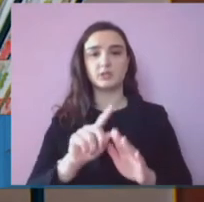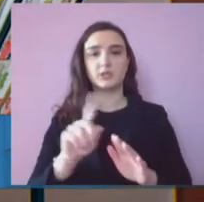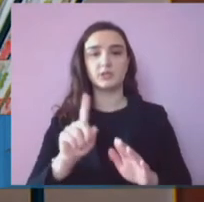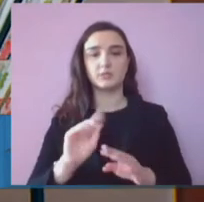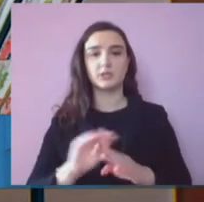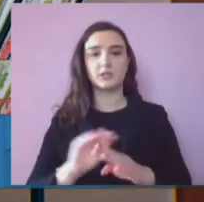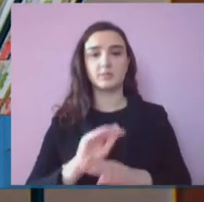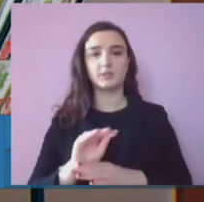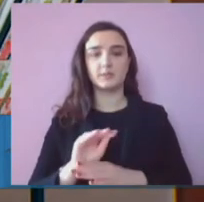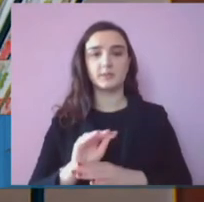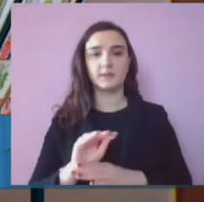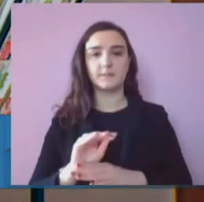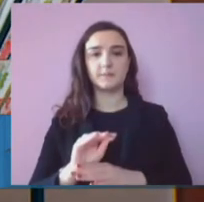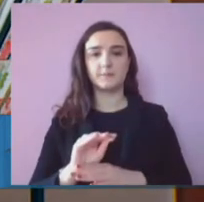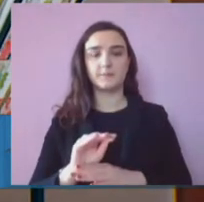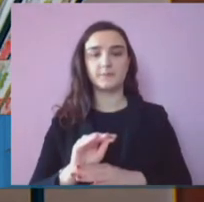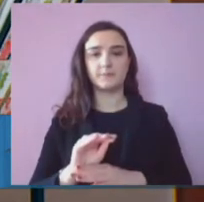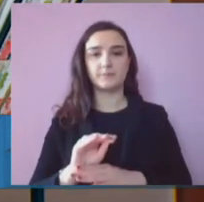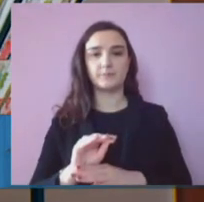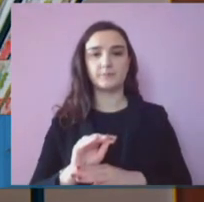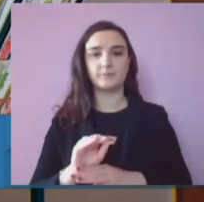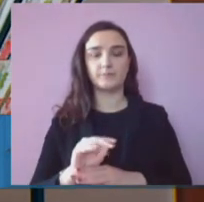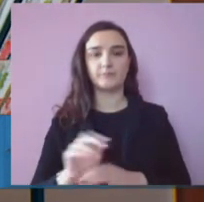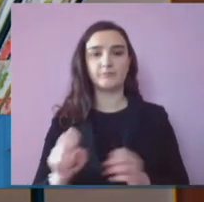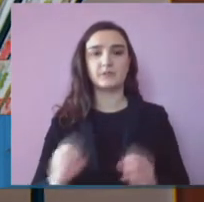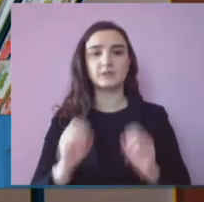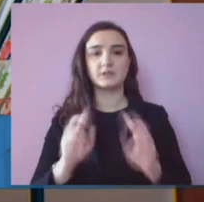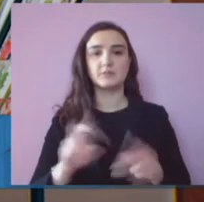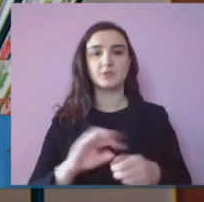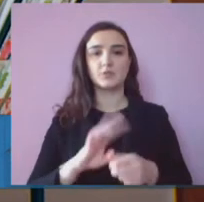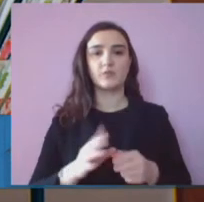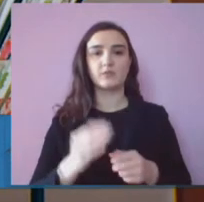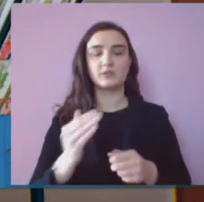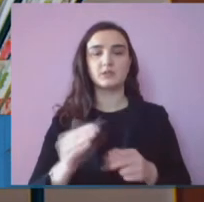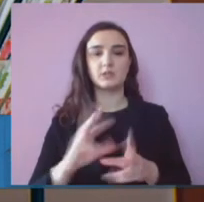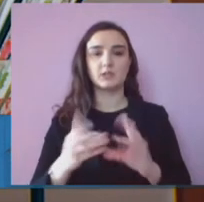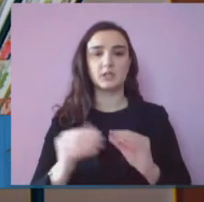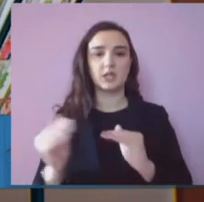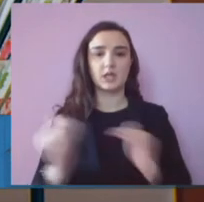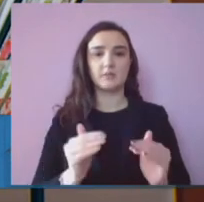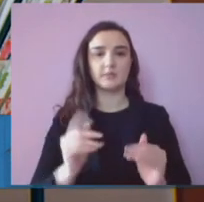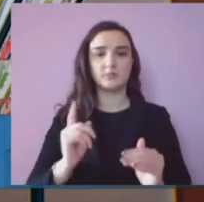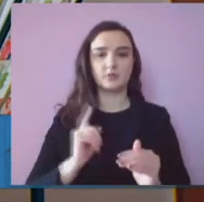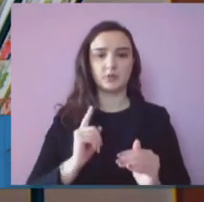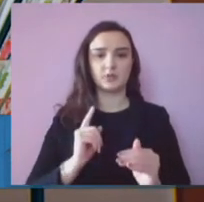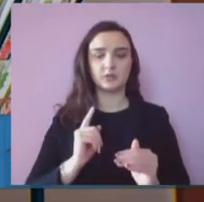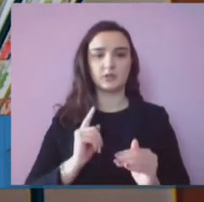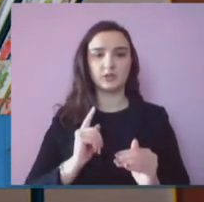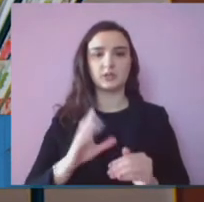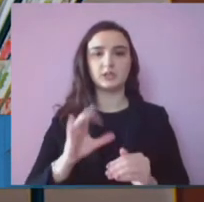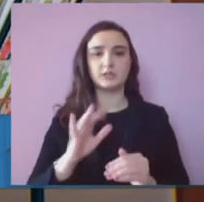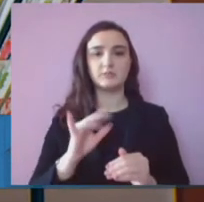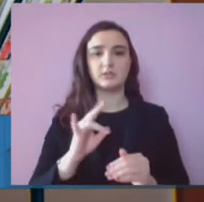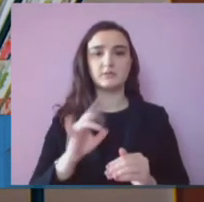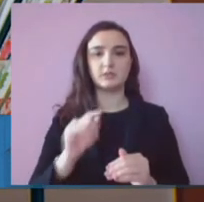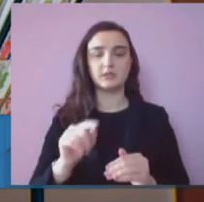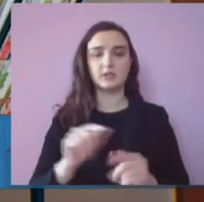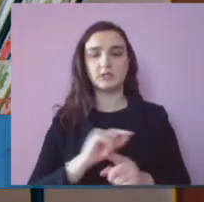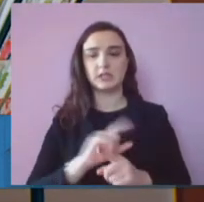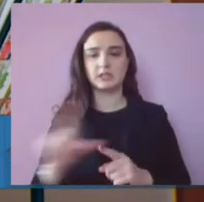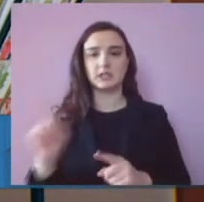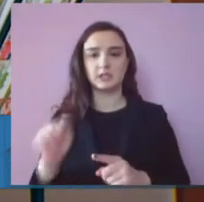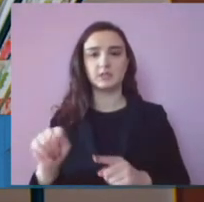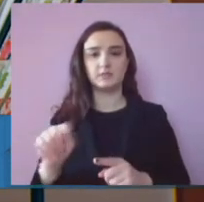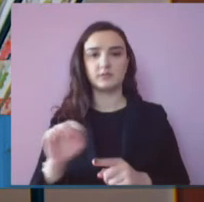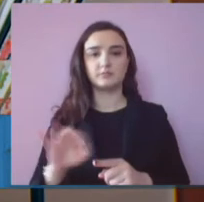დამატებითი საფრთხე კოვიდისაგან ნაკლებად მოსალოდნელია სიმსივნის რეციდივის თვალსაზრისით.